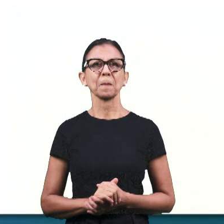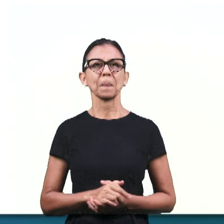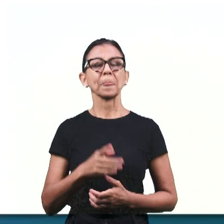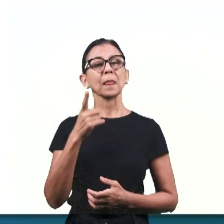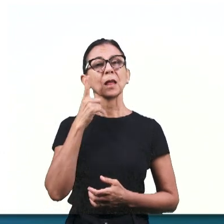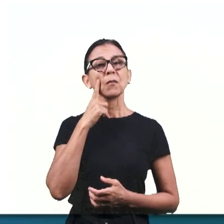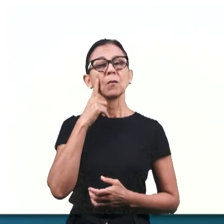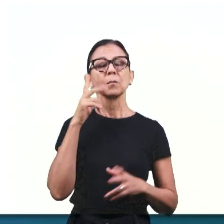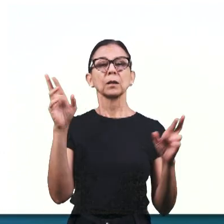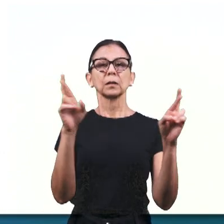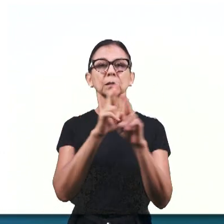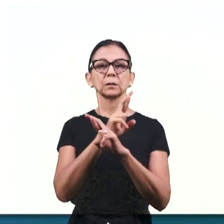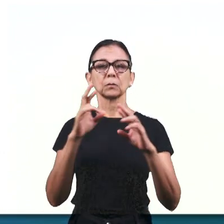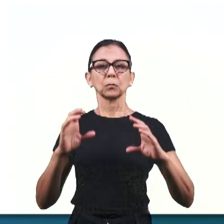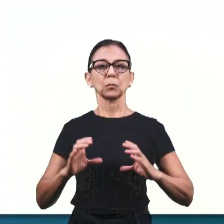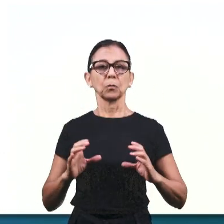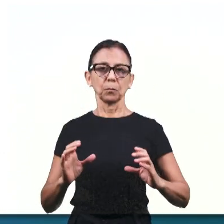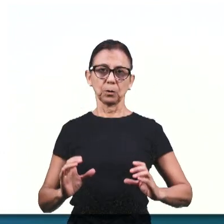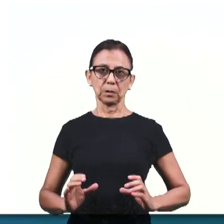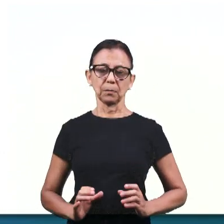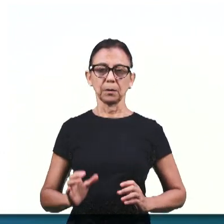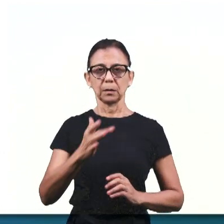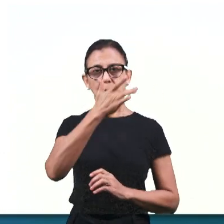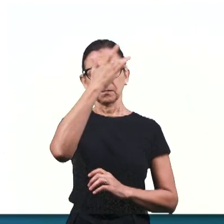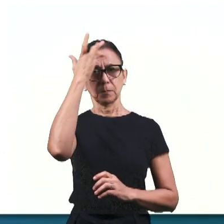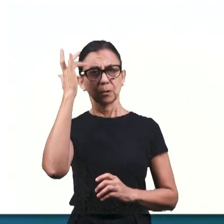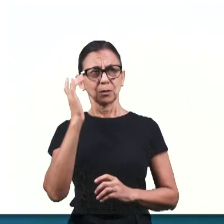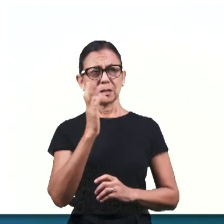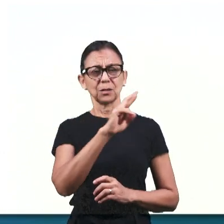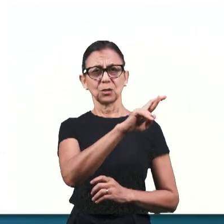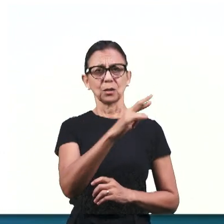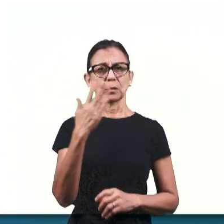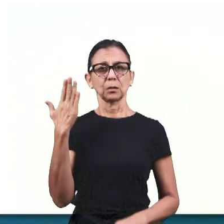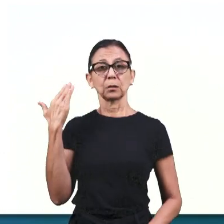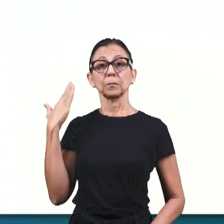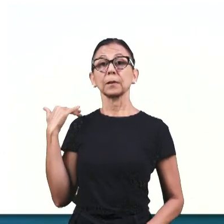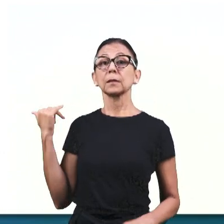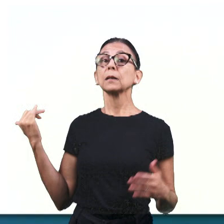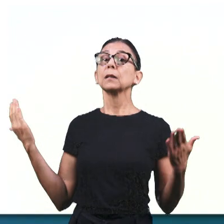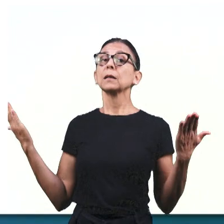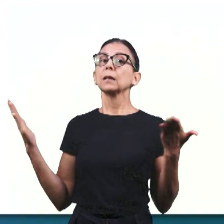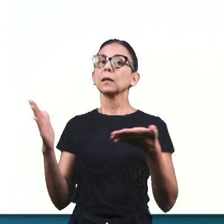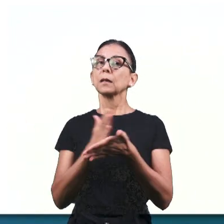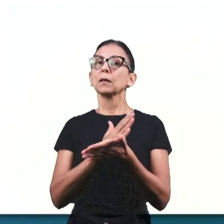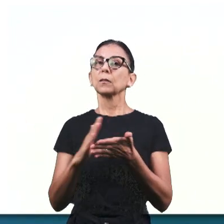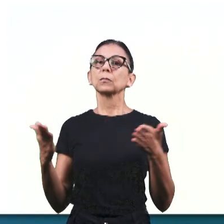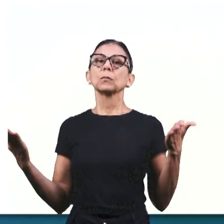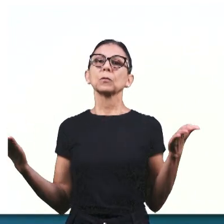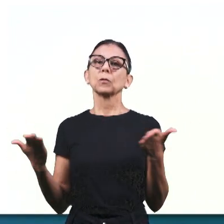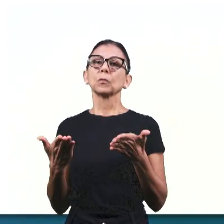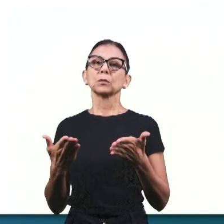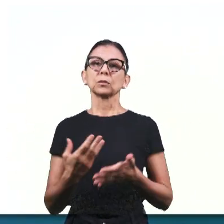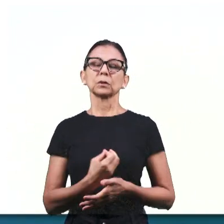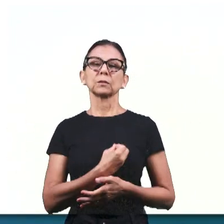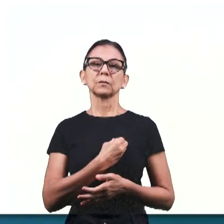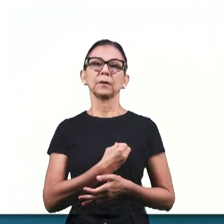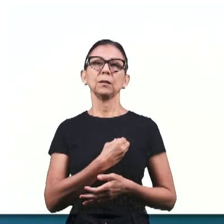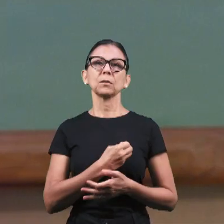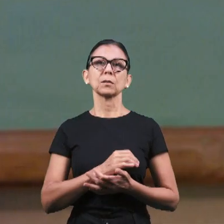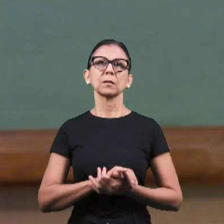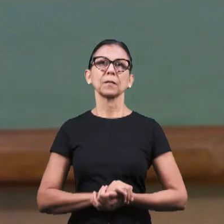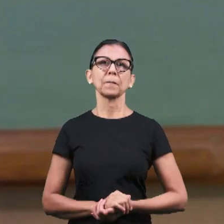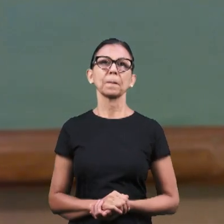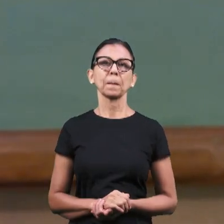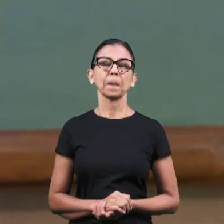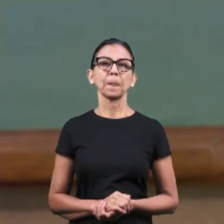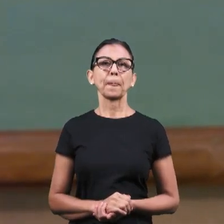relation de comportement entre le religieux de l'époque et quelques-uns du temps présent. Notre question